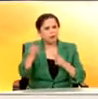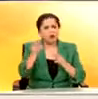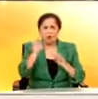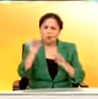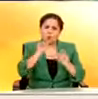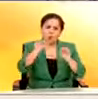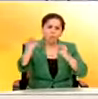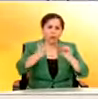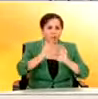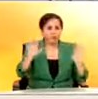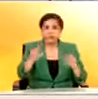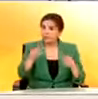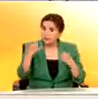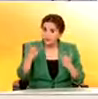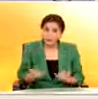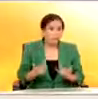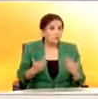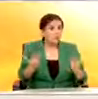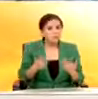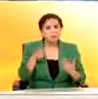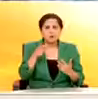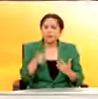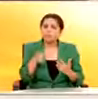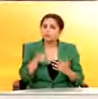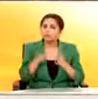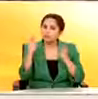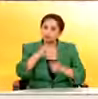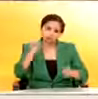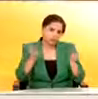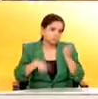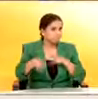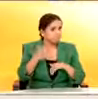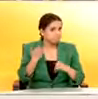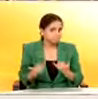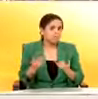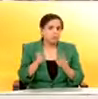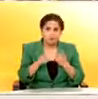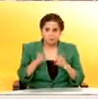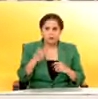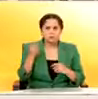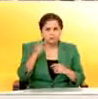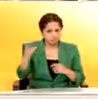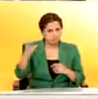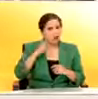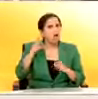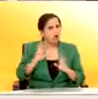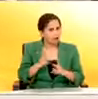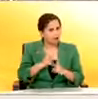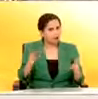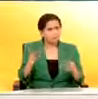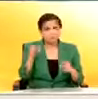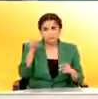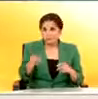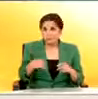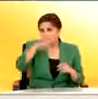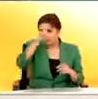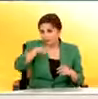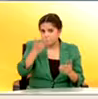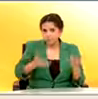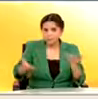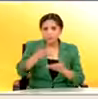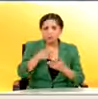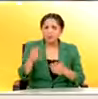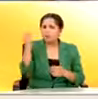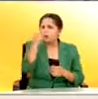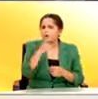थे, लेकिन अब बहुत कुछ बदल चुका है। मुझे बताया गया है कि देश भर में हर